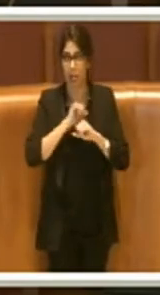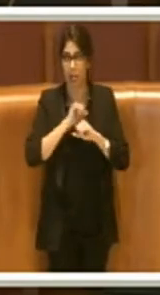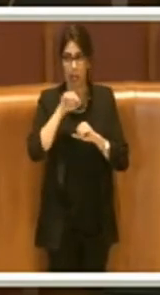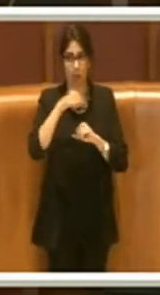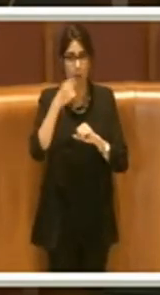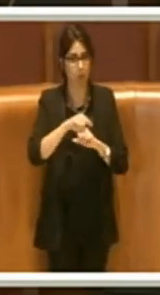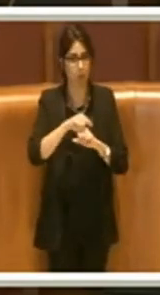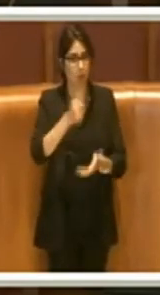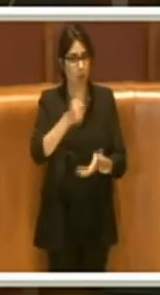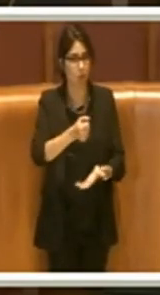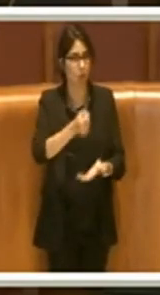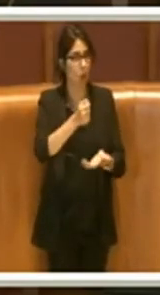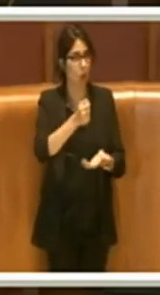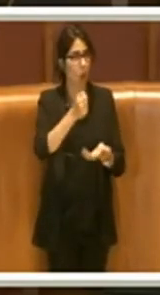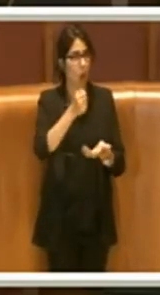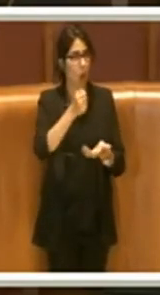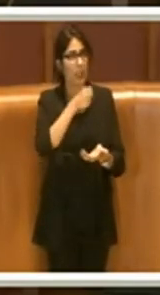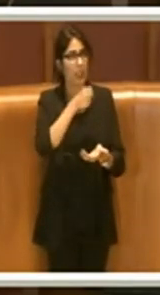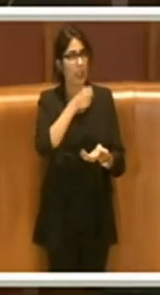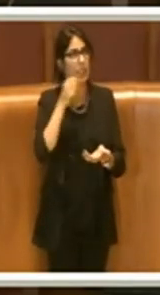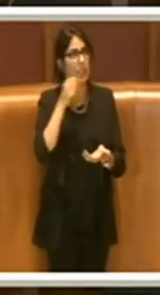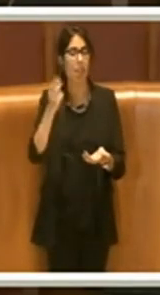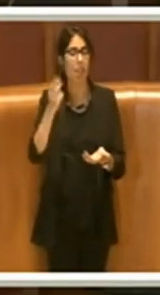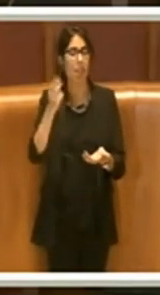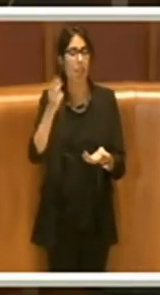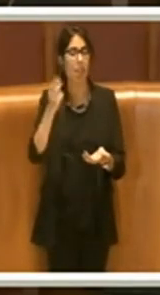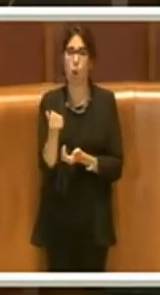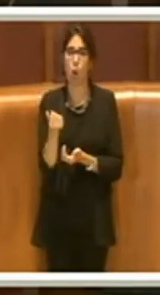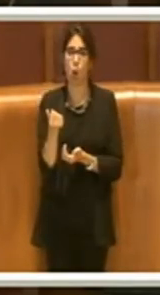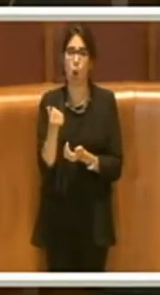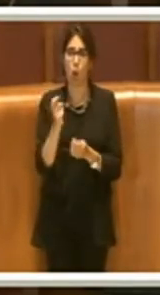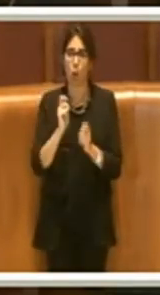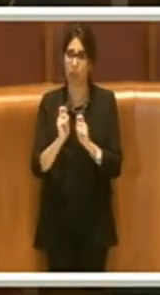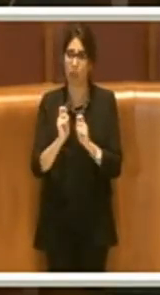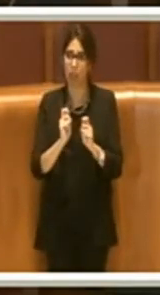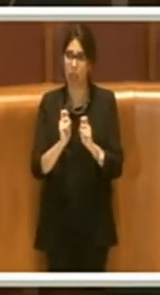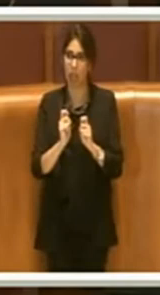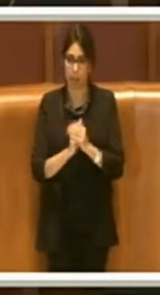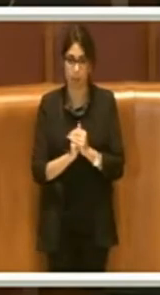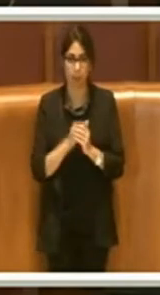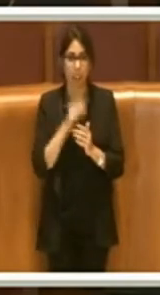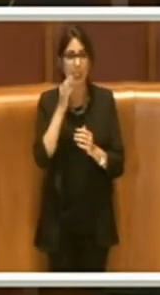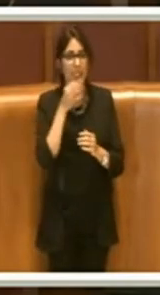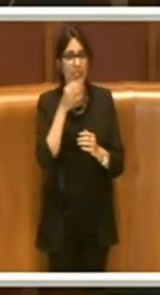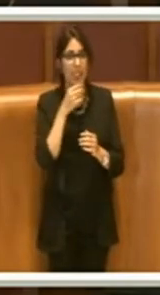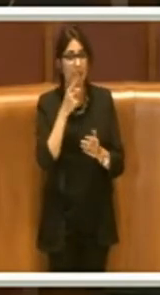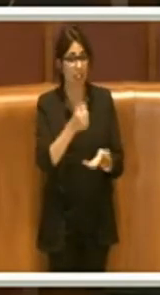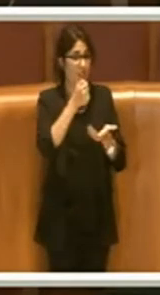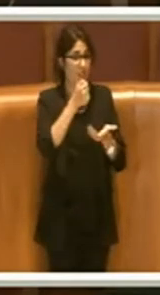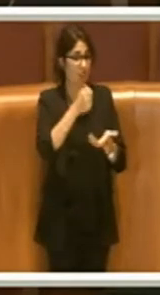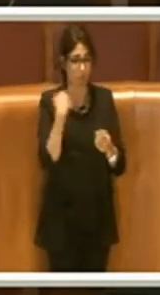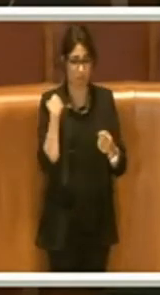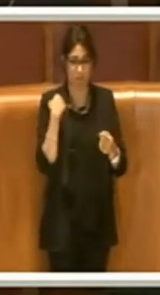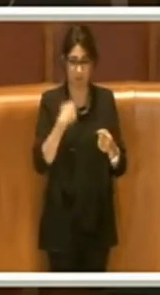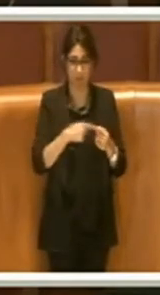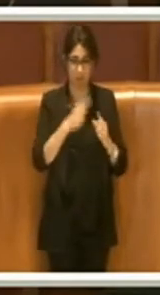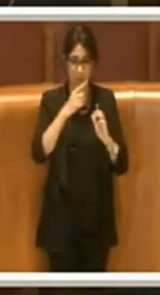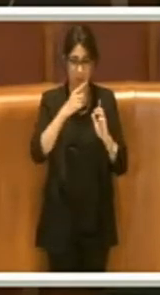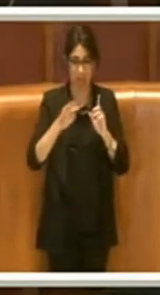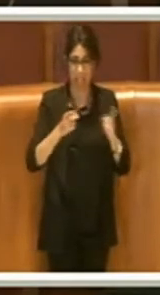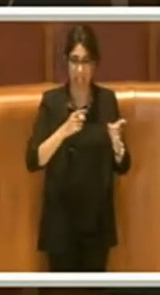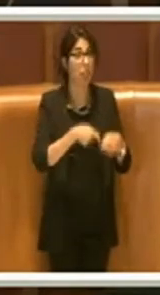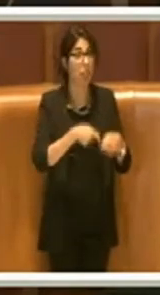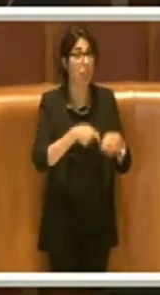sono oggetto di un'economia, vale a dire questi fondi in questo periodo non sono stati spesi, per cui vengono messi a